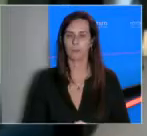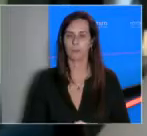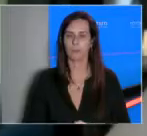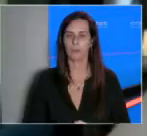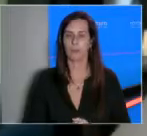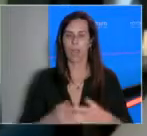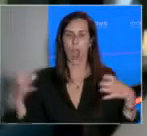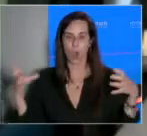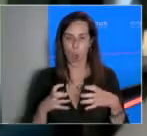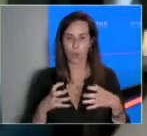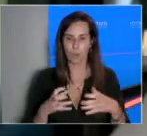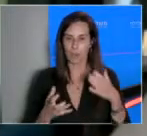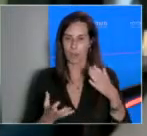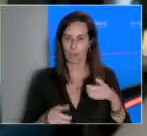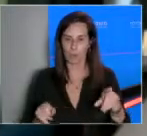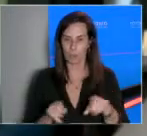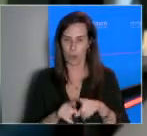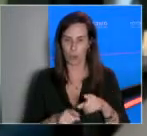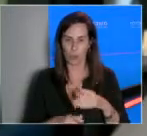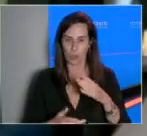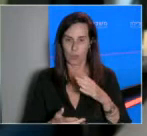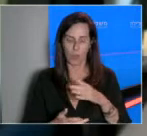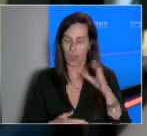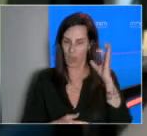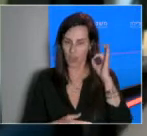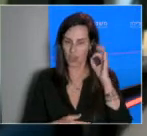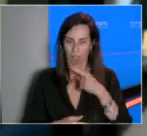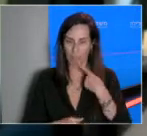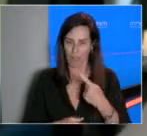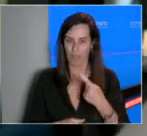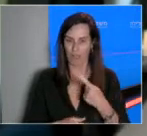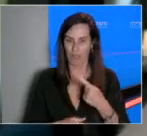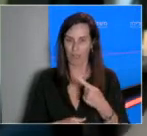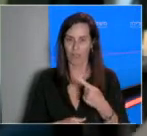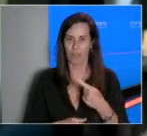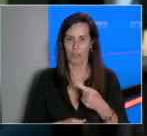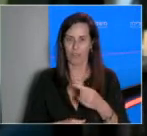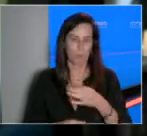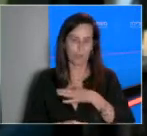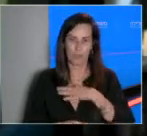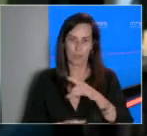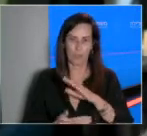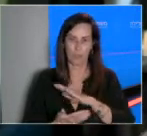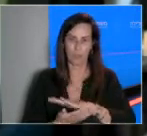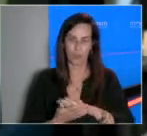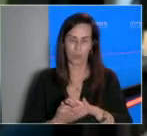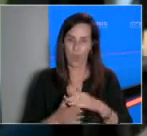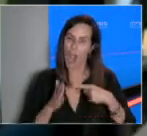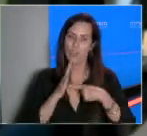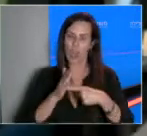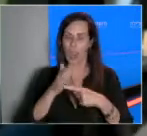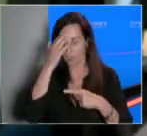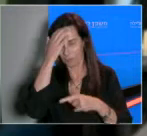תראה, הקואופרטיב, כמו שחממה המדהימה, שהיא באמת מבחינתי פשוט